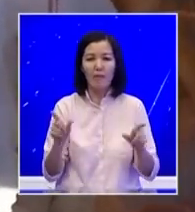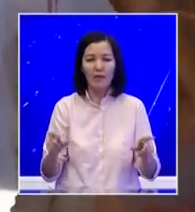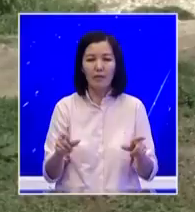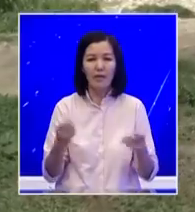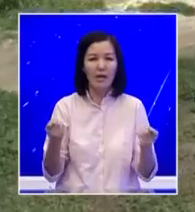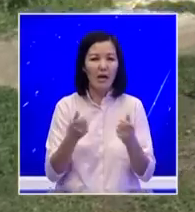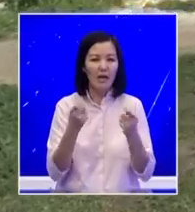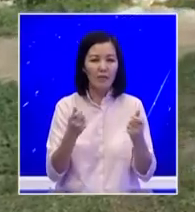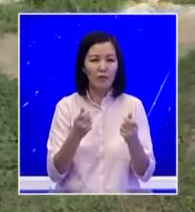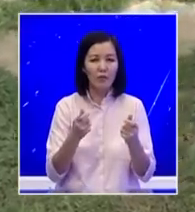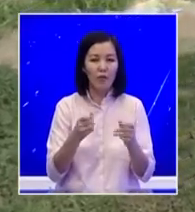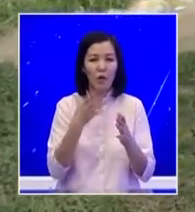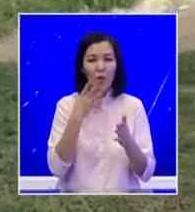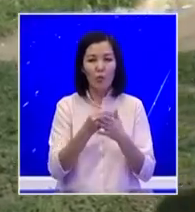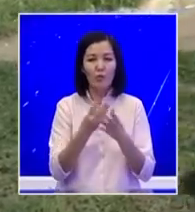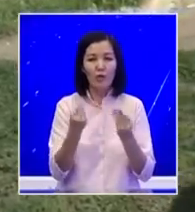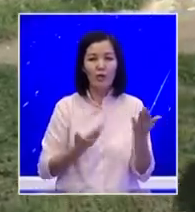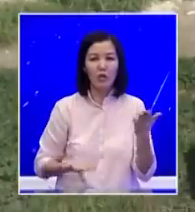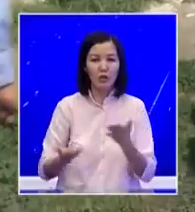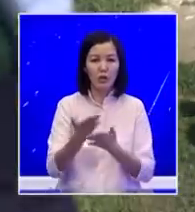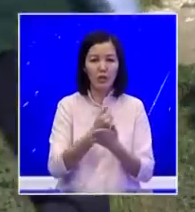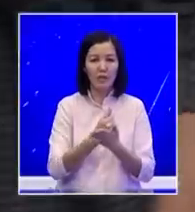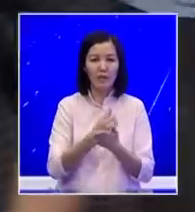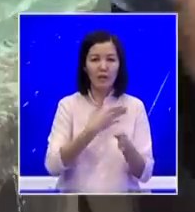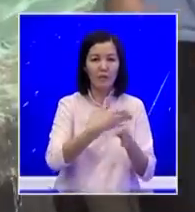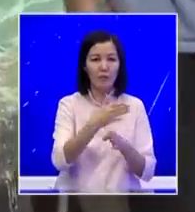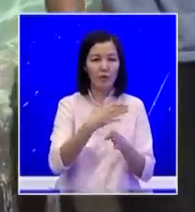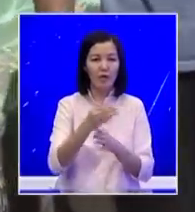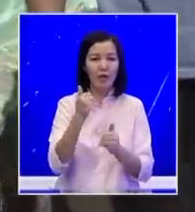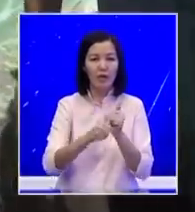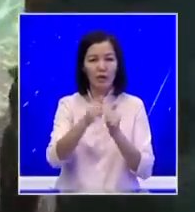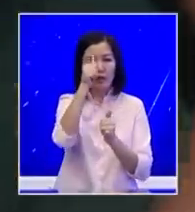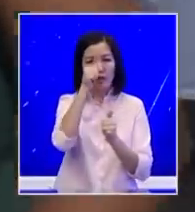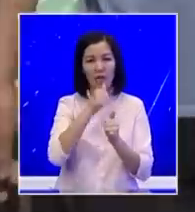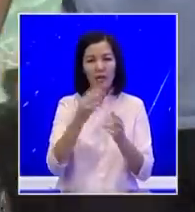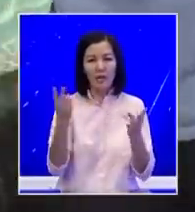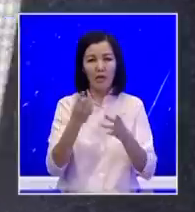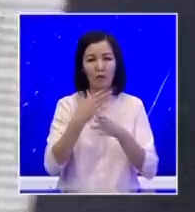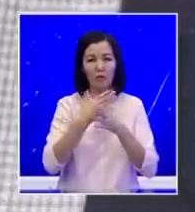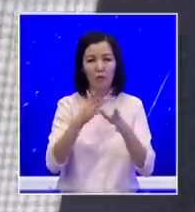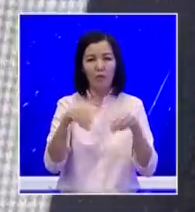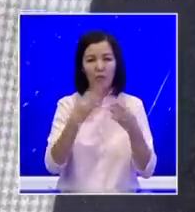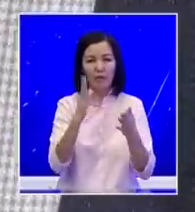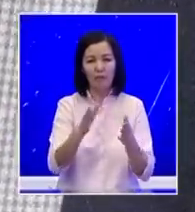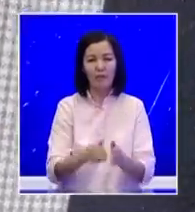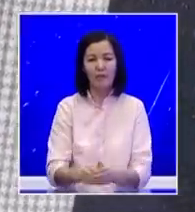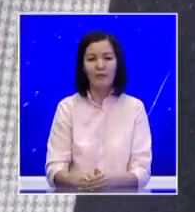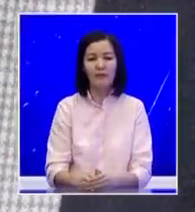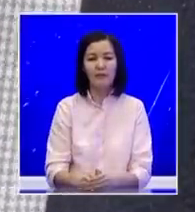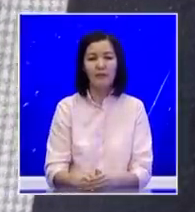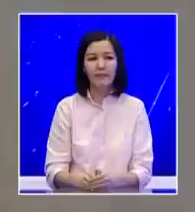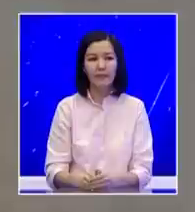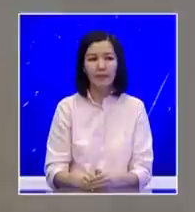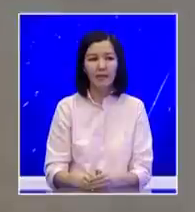азды көпті мүмкіндіктерінше қаражат жинапты. Осылайша ай сайын қажетті көмектерін жасап отыр.